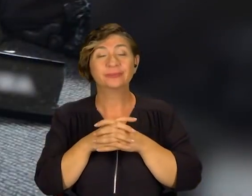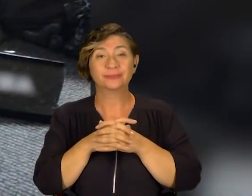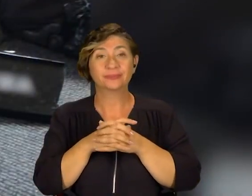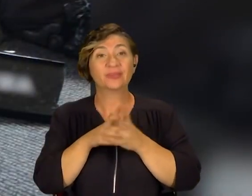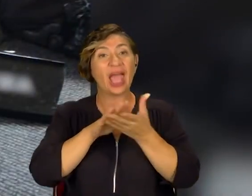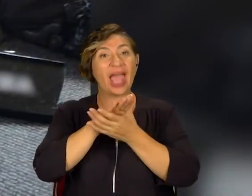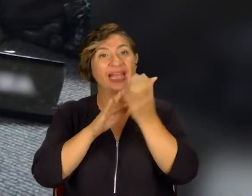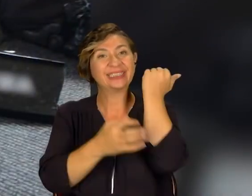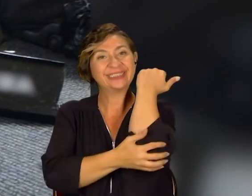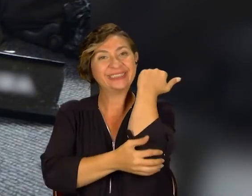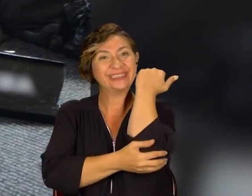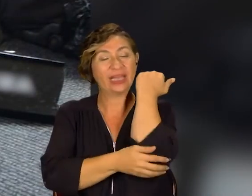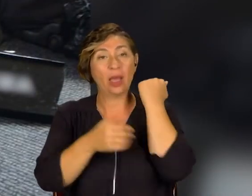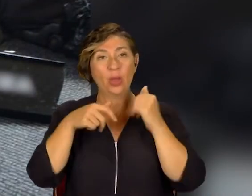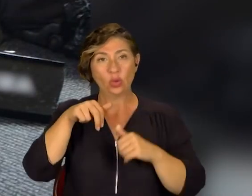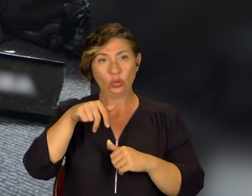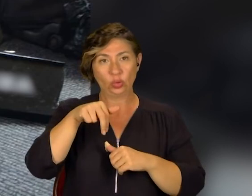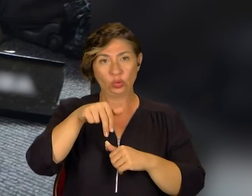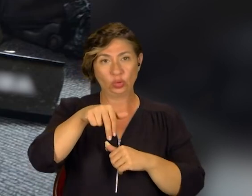Onu da söyleyeyim. Ama ben